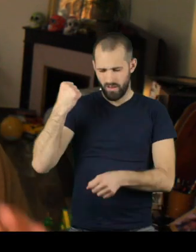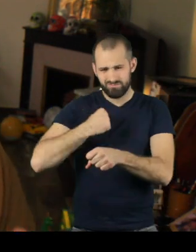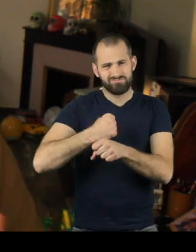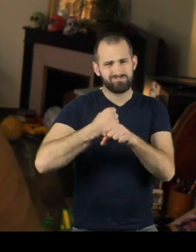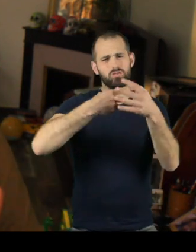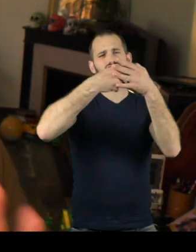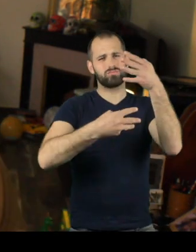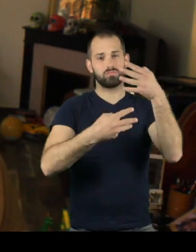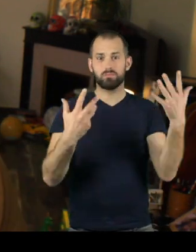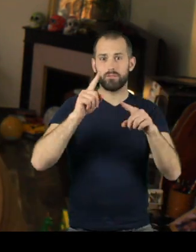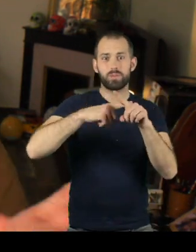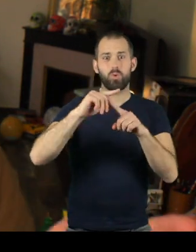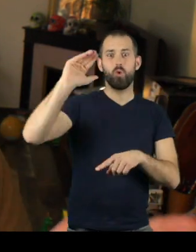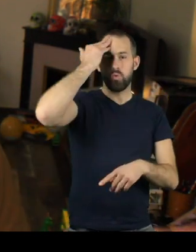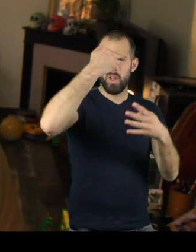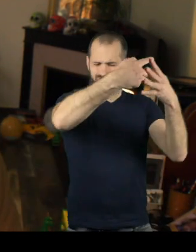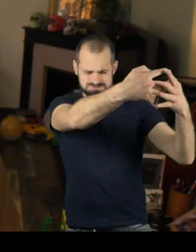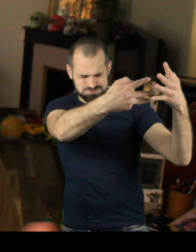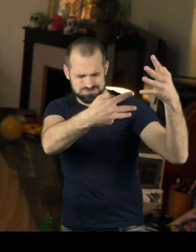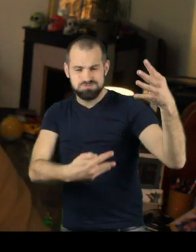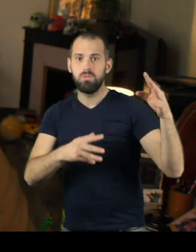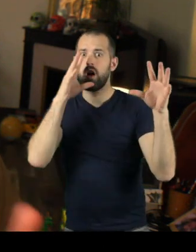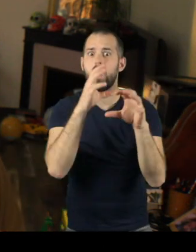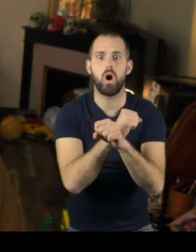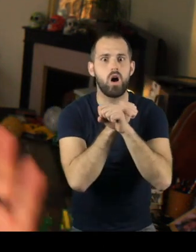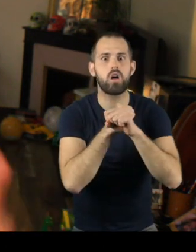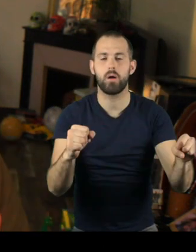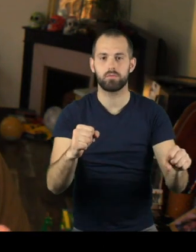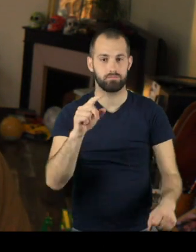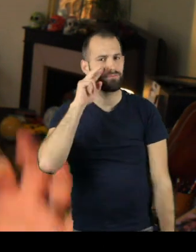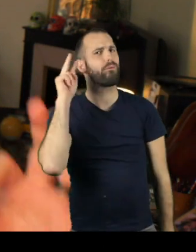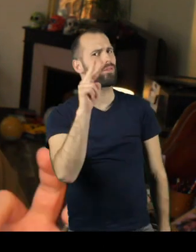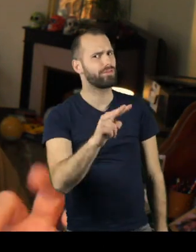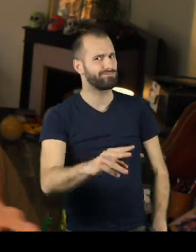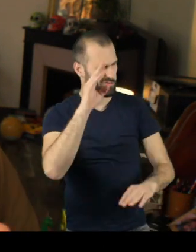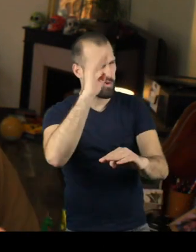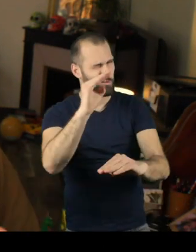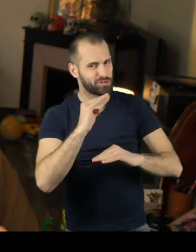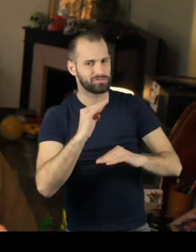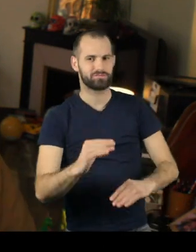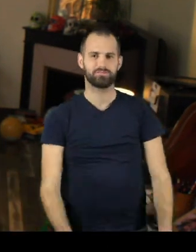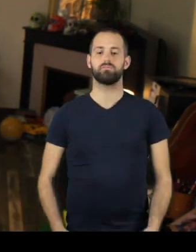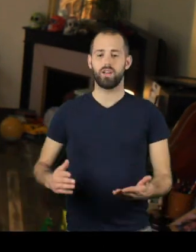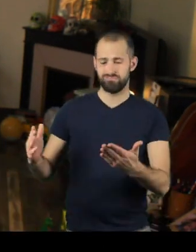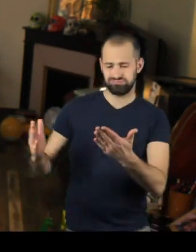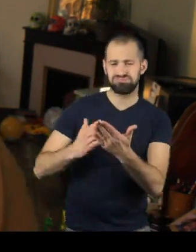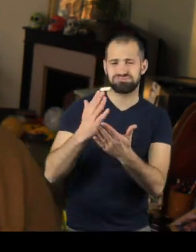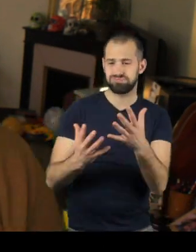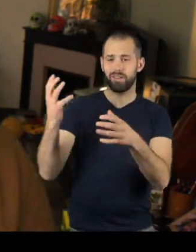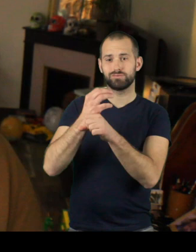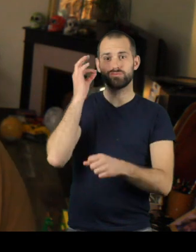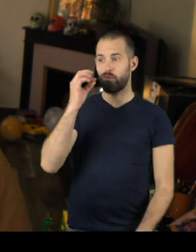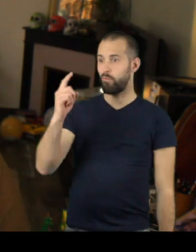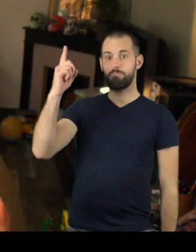sur un nombre incalculable de films. Bref, la liste est tellement longue et tellement incroyable, allez sur internet, IMDb, croyez-moi. Il va commencer sa